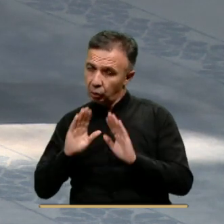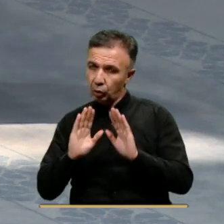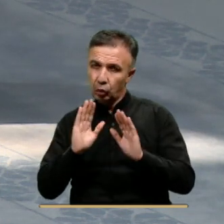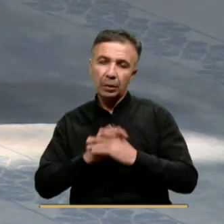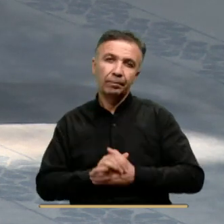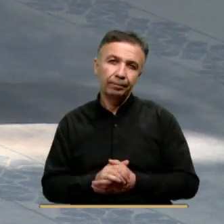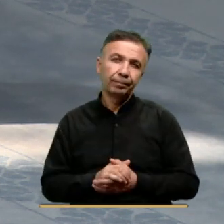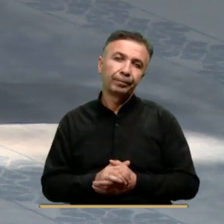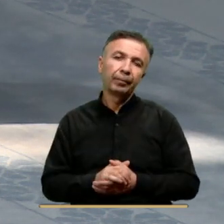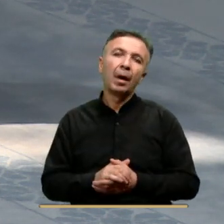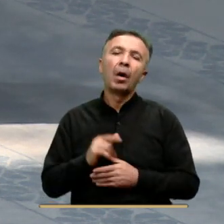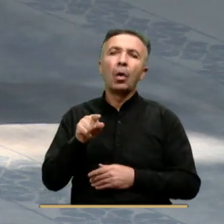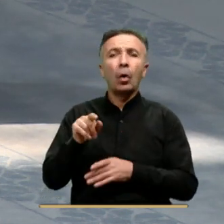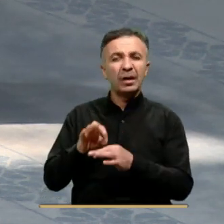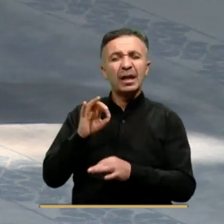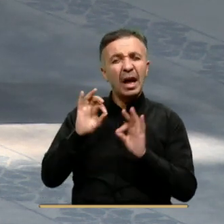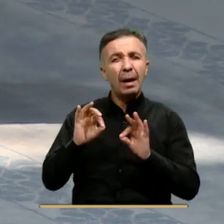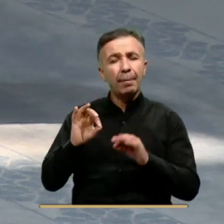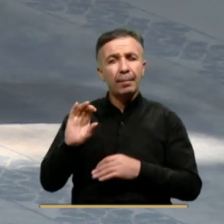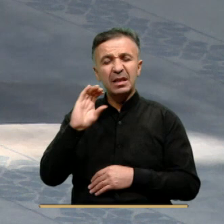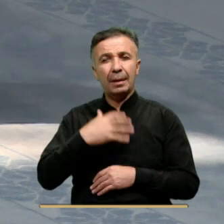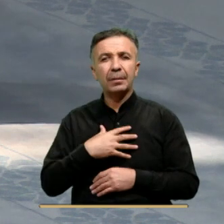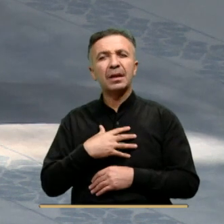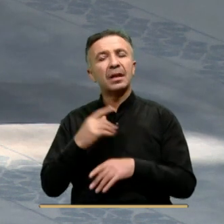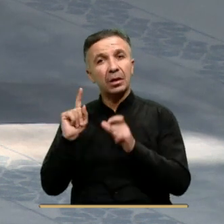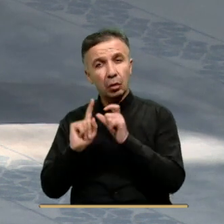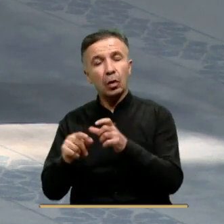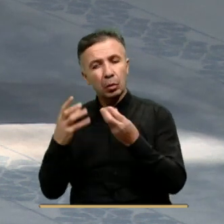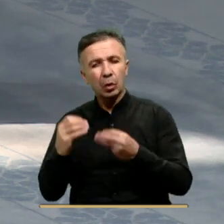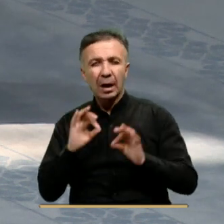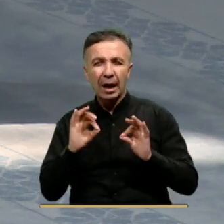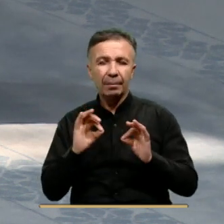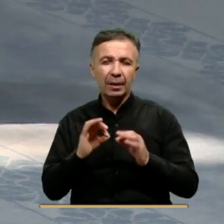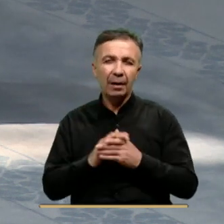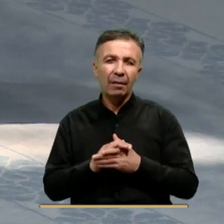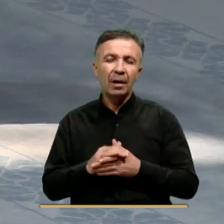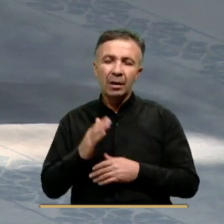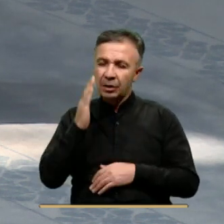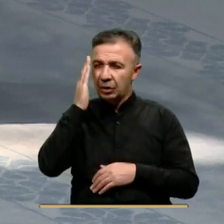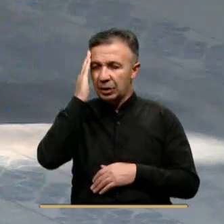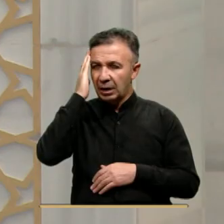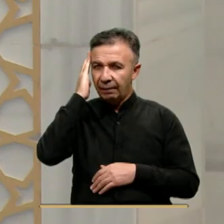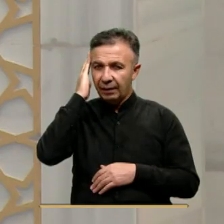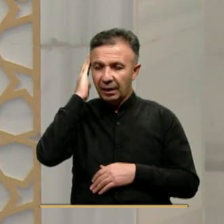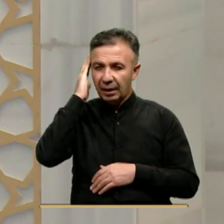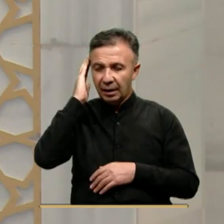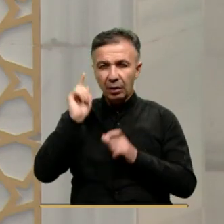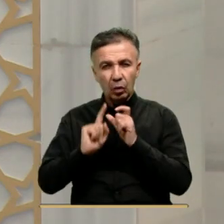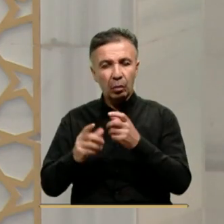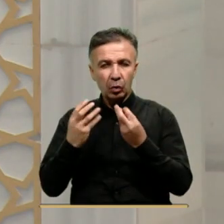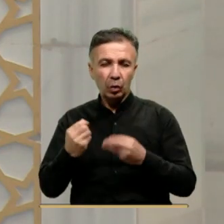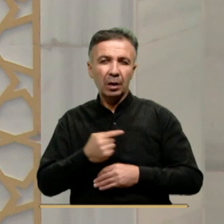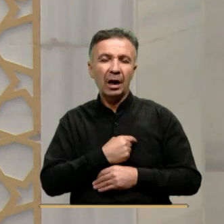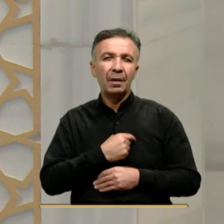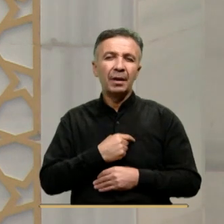korunursa o Hem dinini korumuş olur hem de onur ve haysiyetini korumuş olur kalbini ve